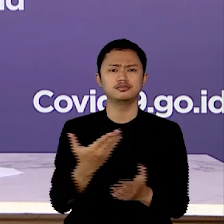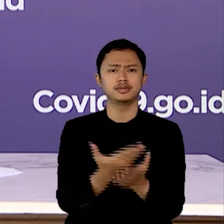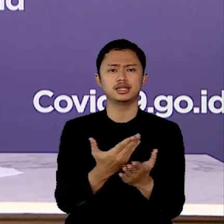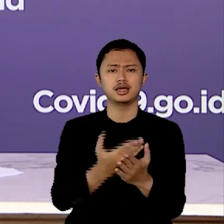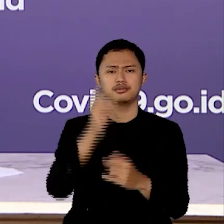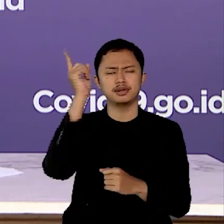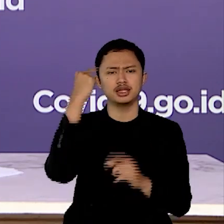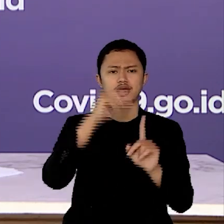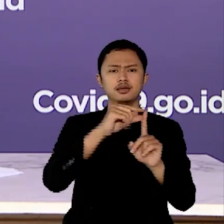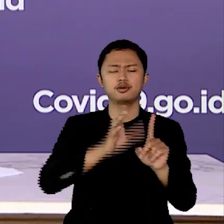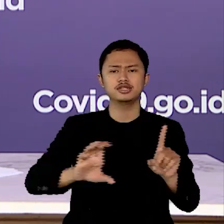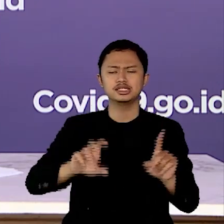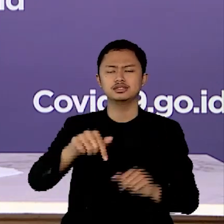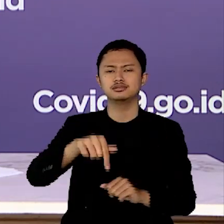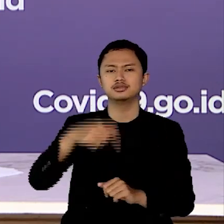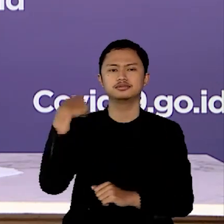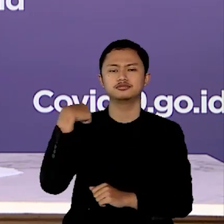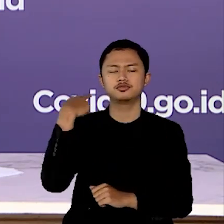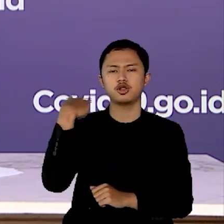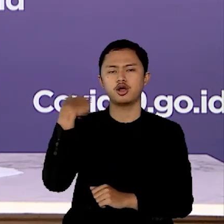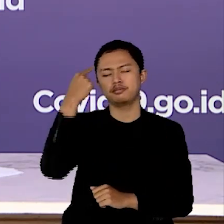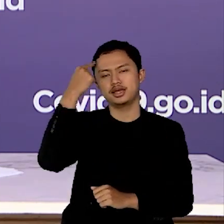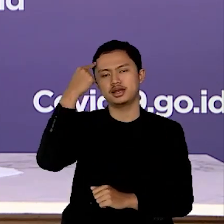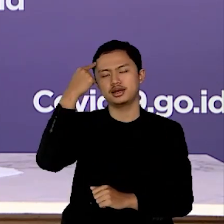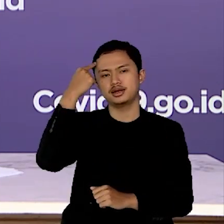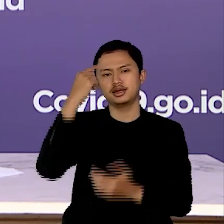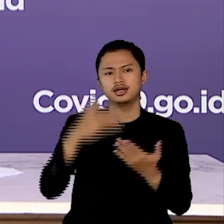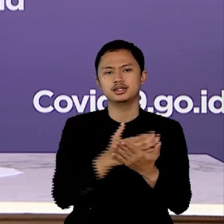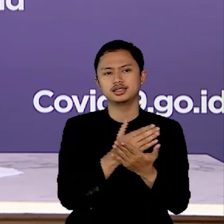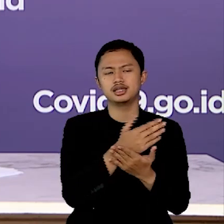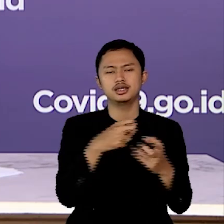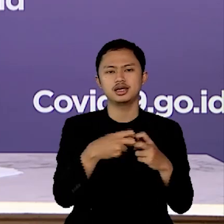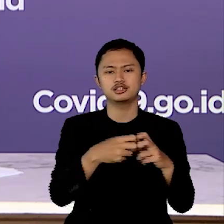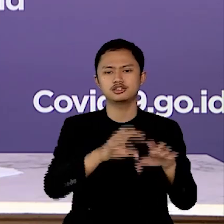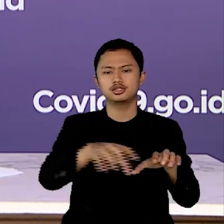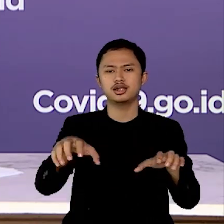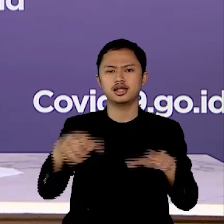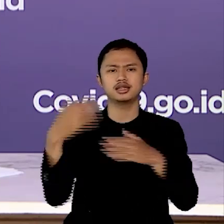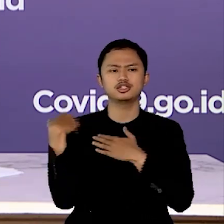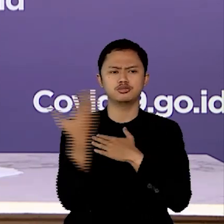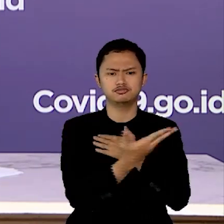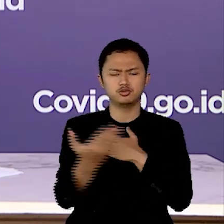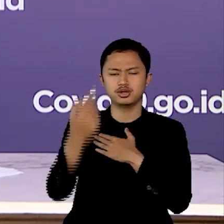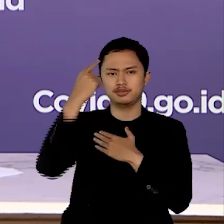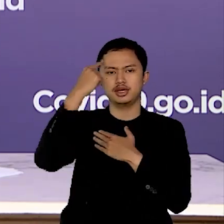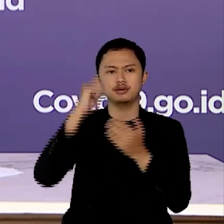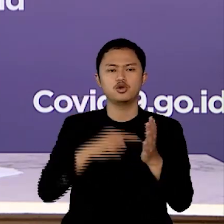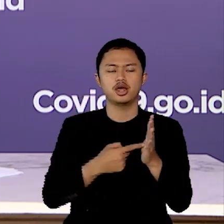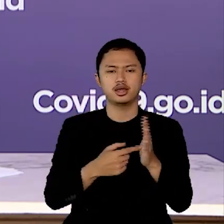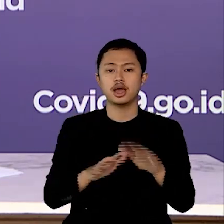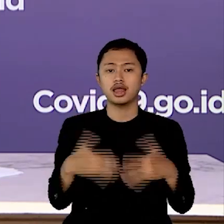provinsi untuk mulai memikirkan strategi untuk memperbaiki perkembangan kasus di wilayah tanggung jawabnya masing-masing